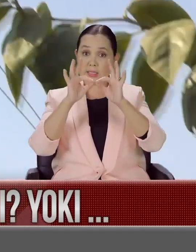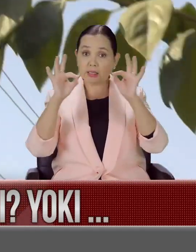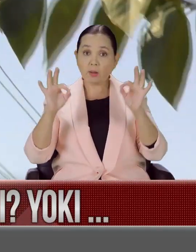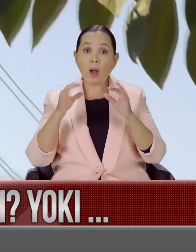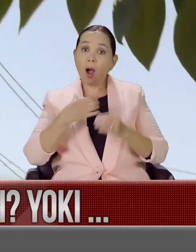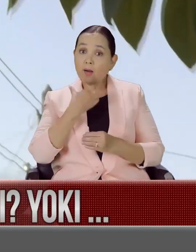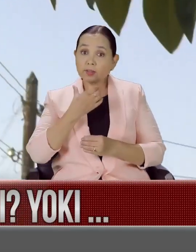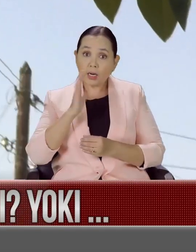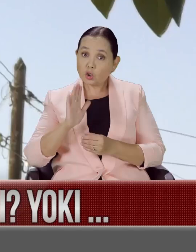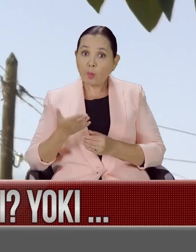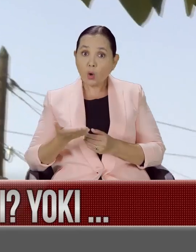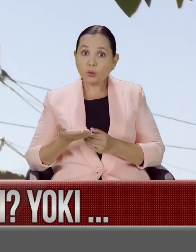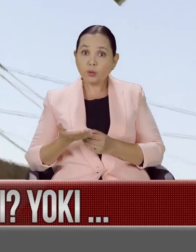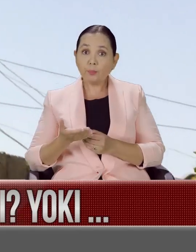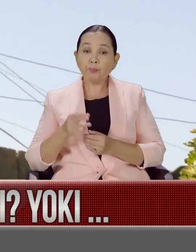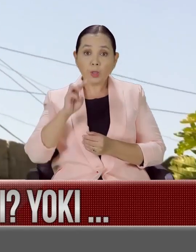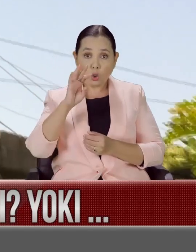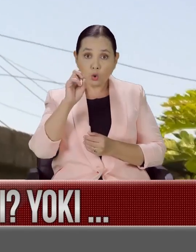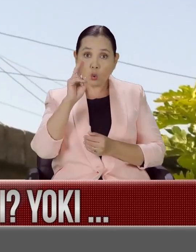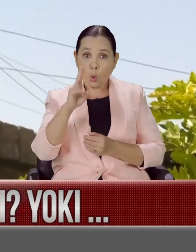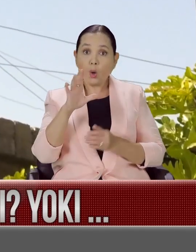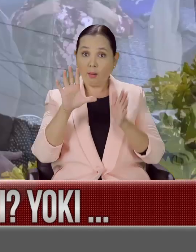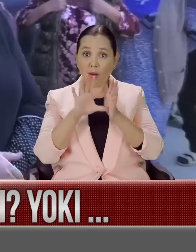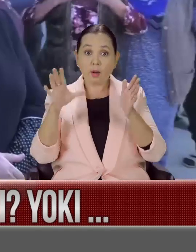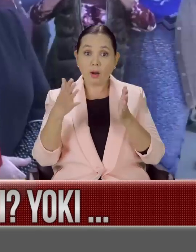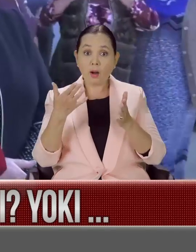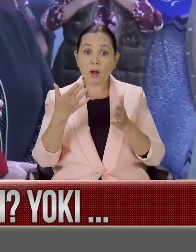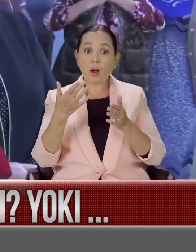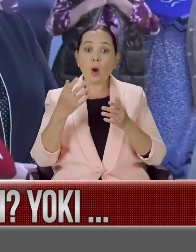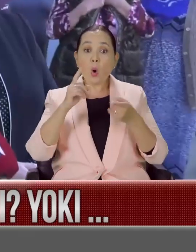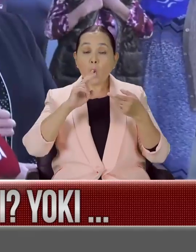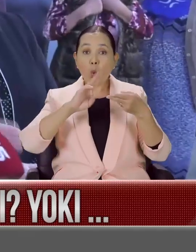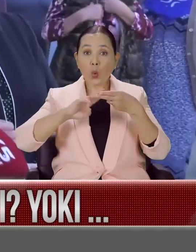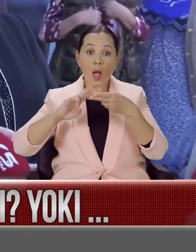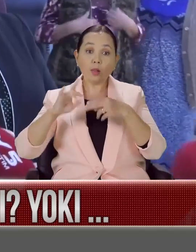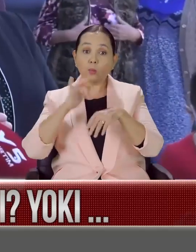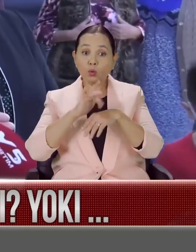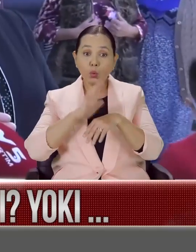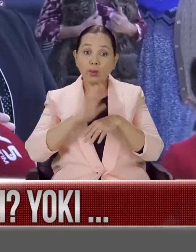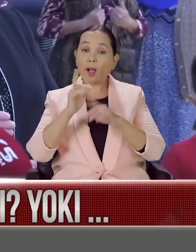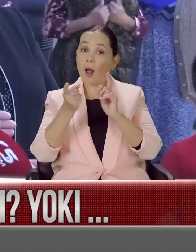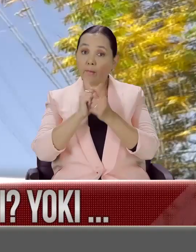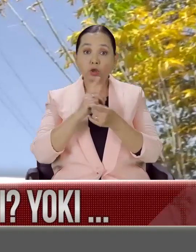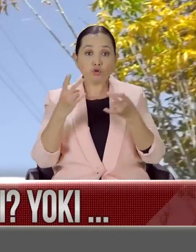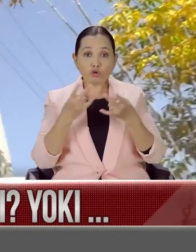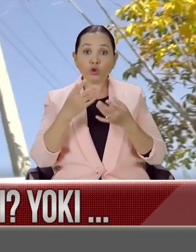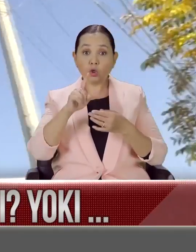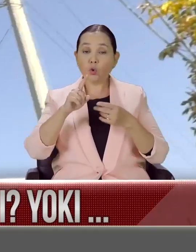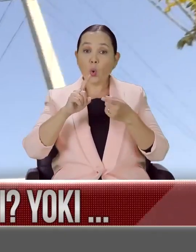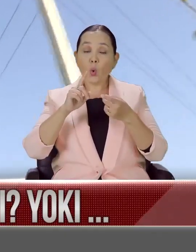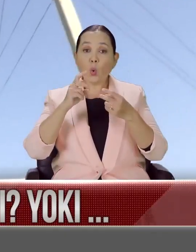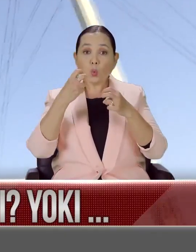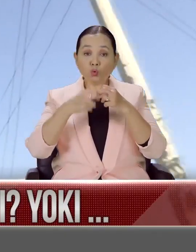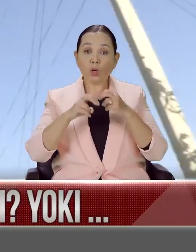simlaridan xavfsirashmoqda. Ingichka tortib, bir qarich ulanib, tugab bo'lgan simlarni almashtirish kerak. Shu sim